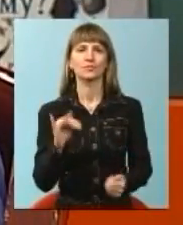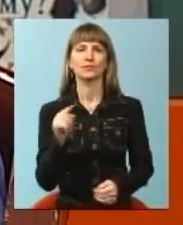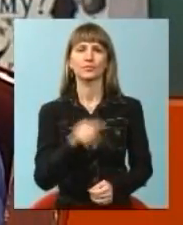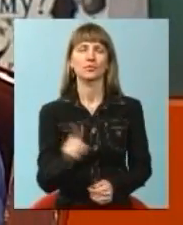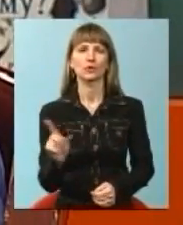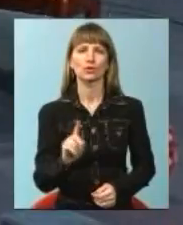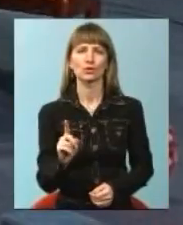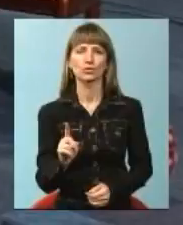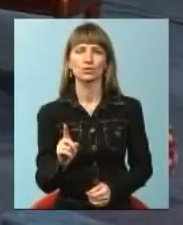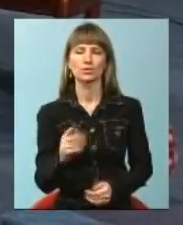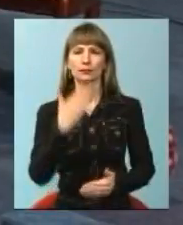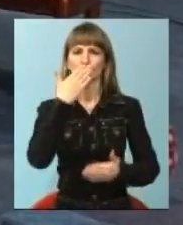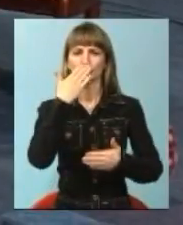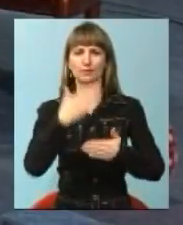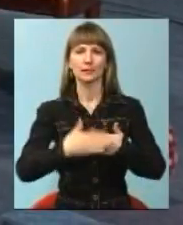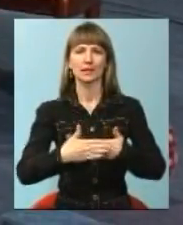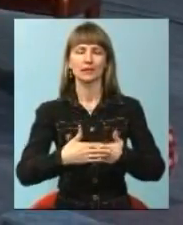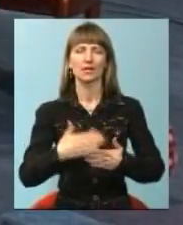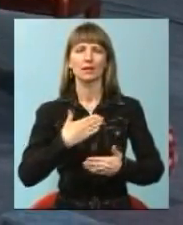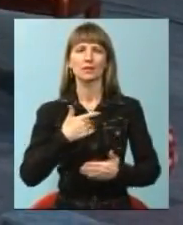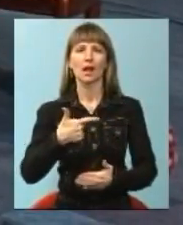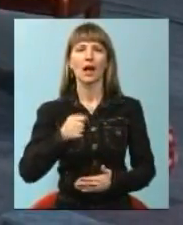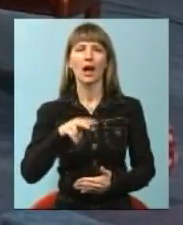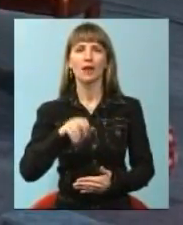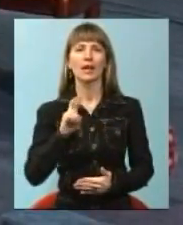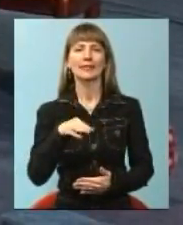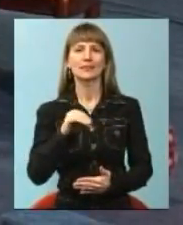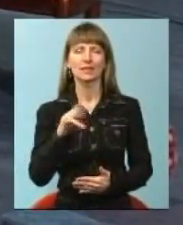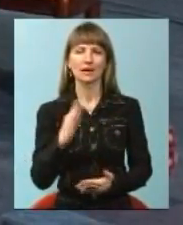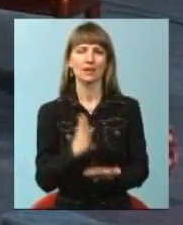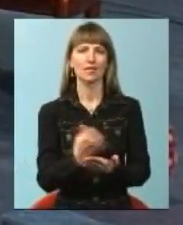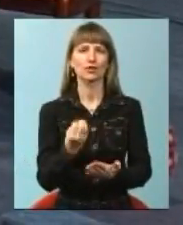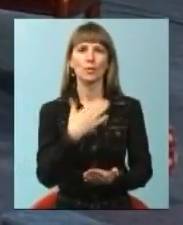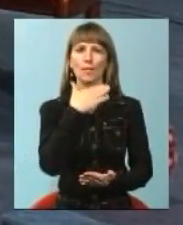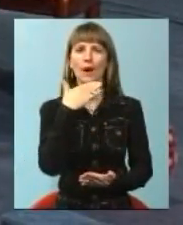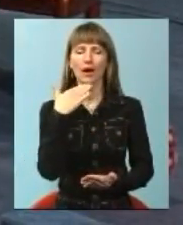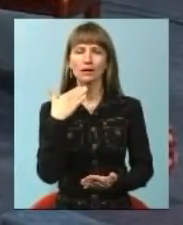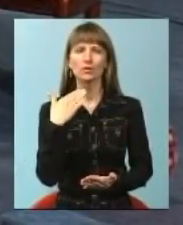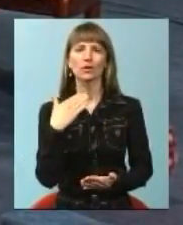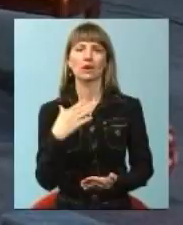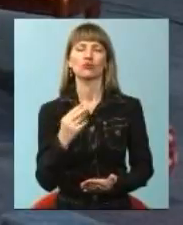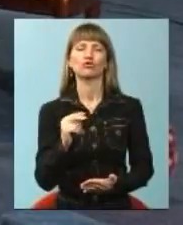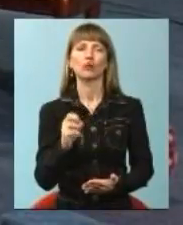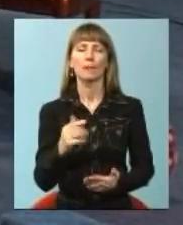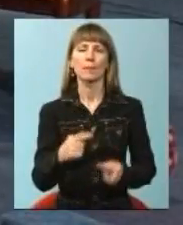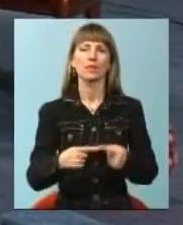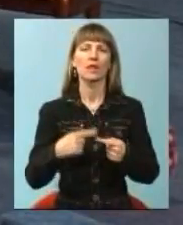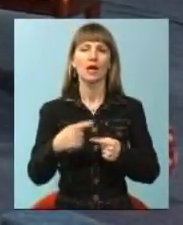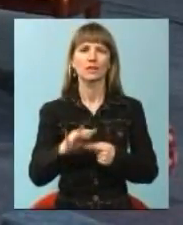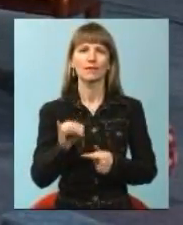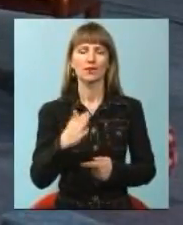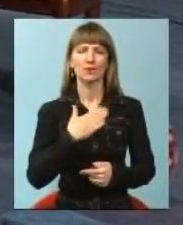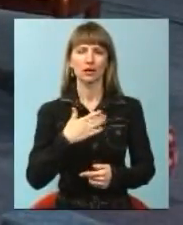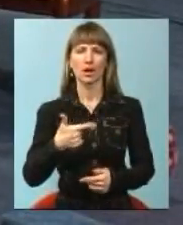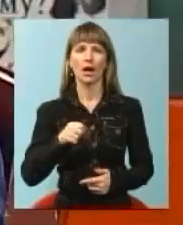Тому що біля нашої галактики є ще дуже багато. Чим далі від